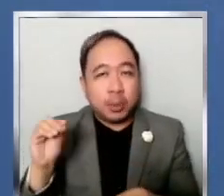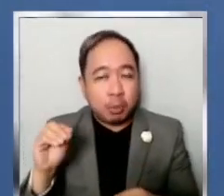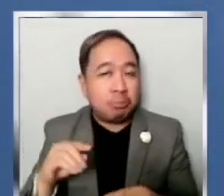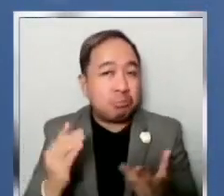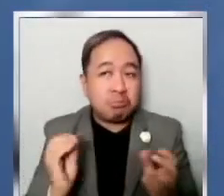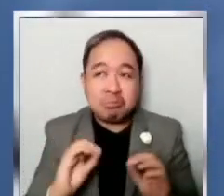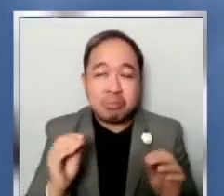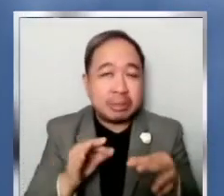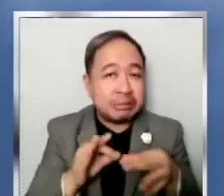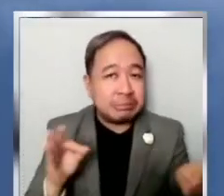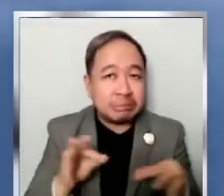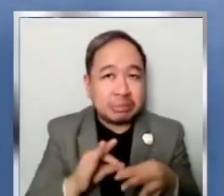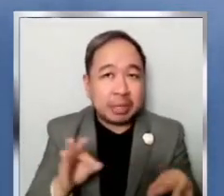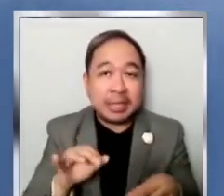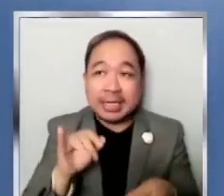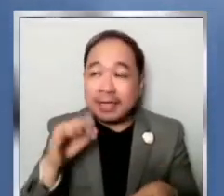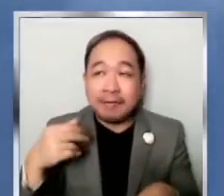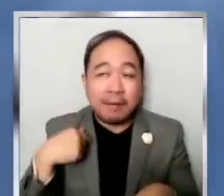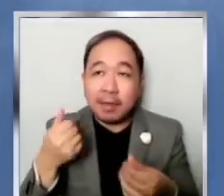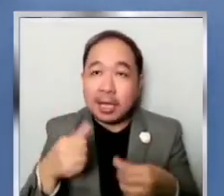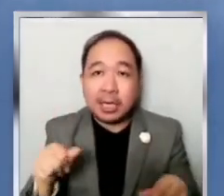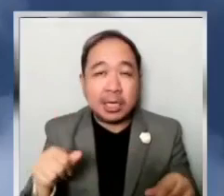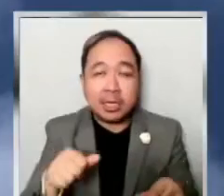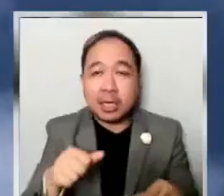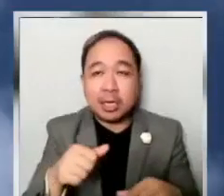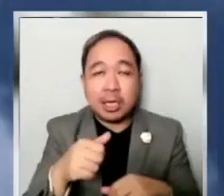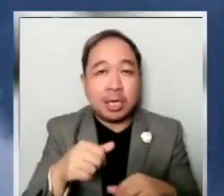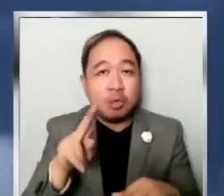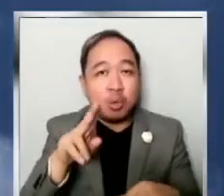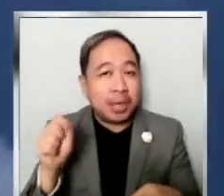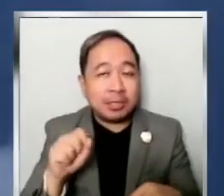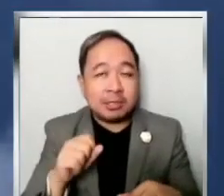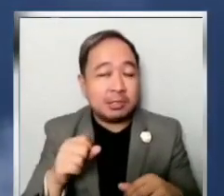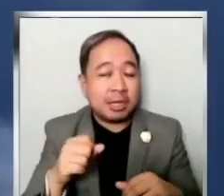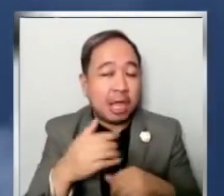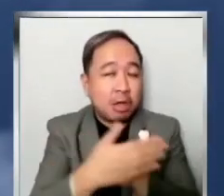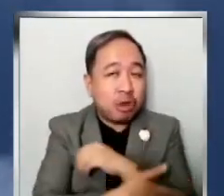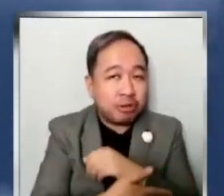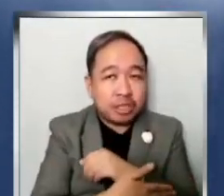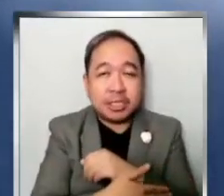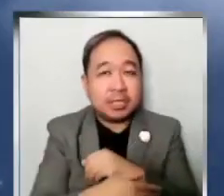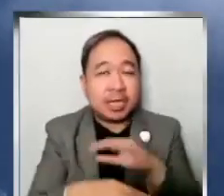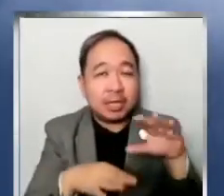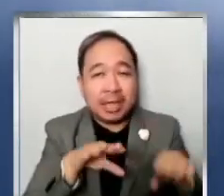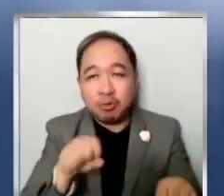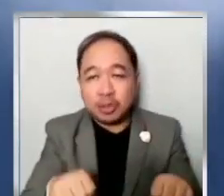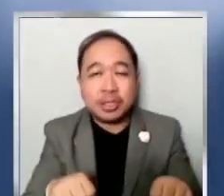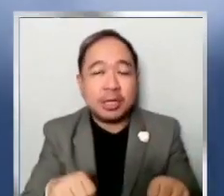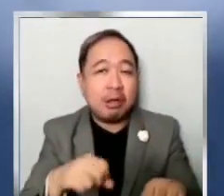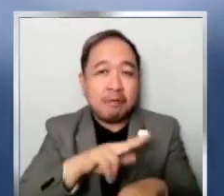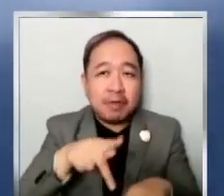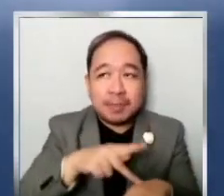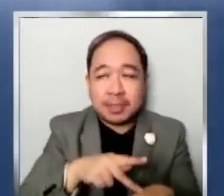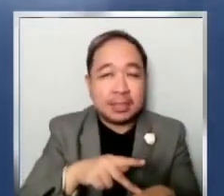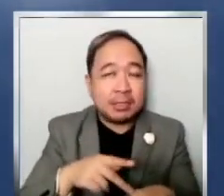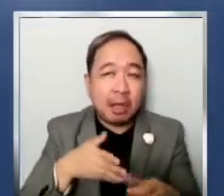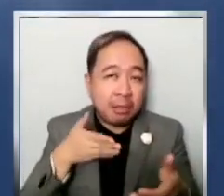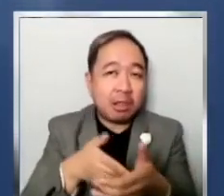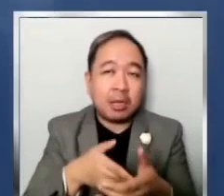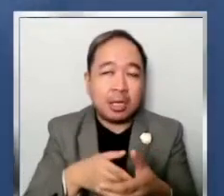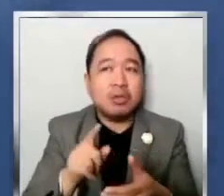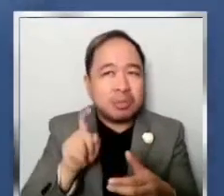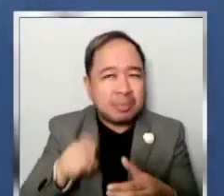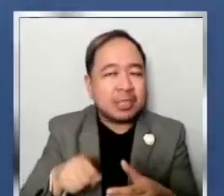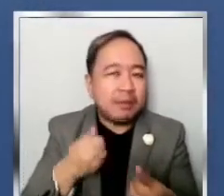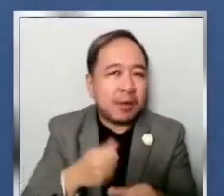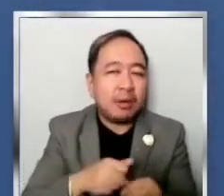there is an attack in any one of the territories ng US or Philippines, they will go through their constitutional processes. Mm-hmm. Ibig sabihin, yung